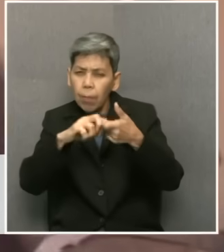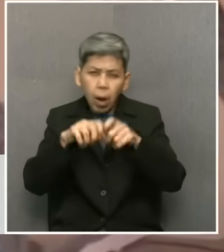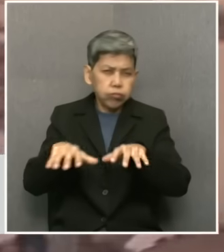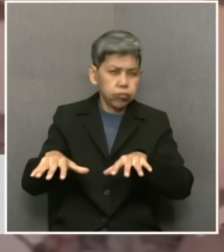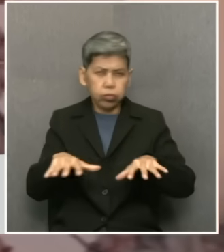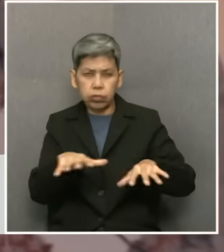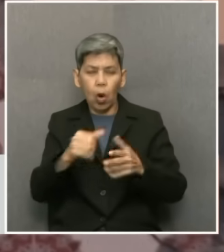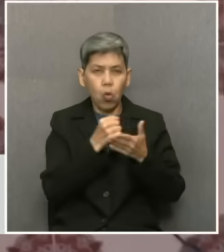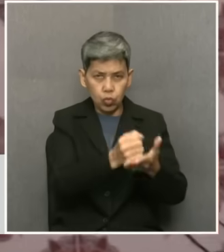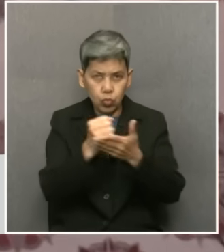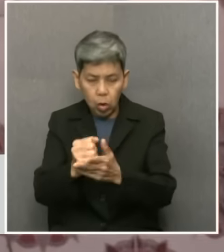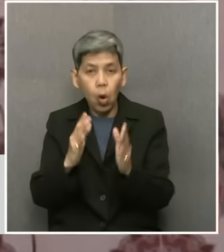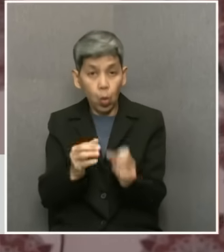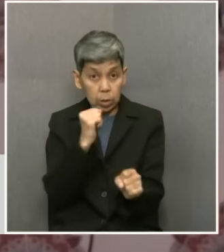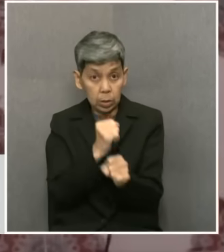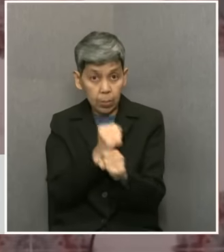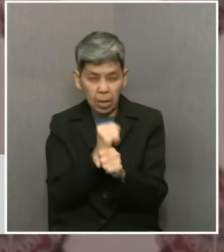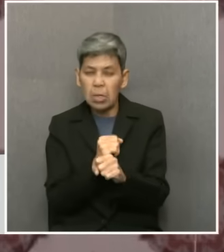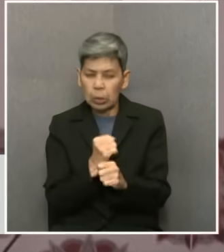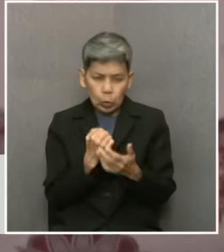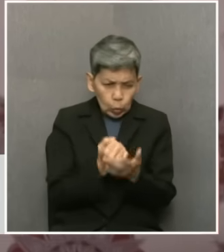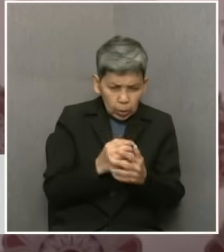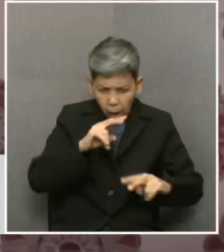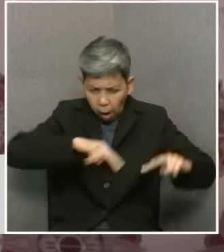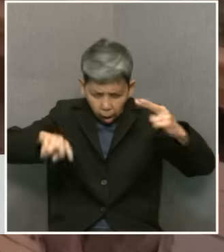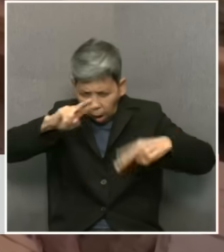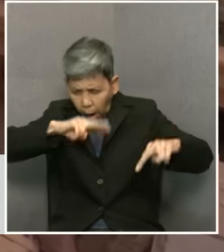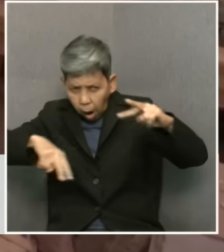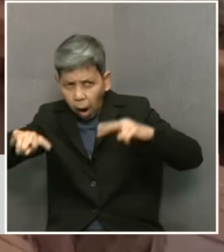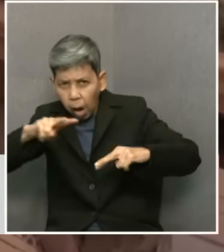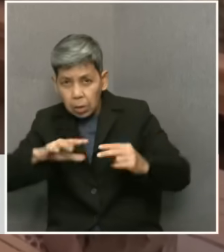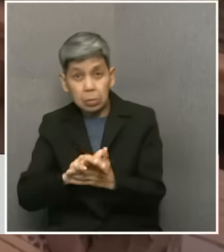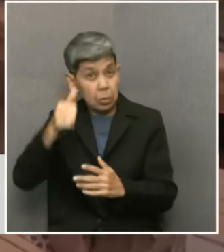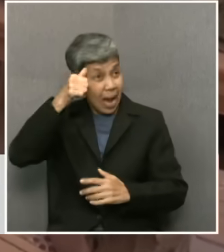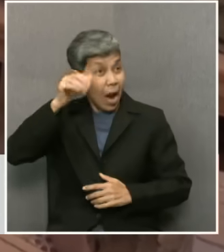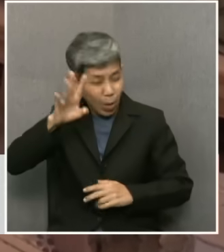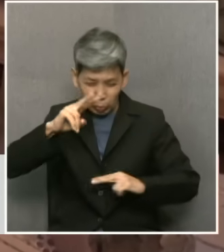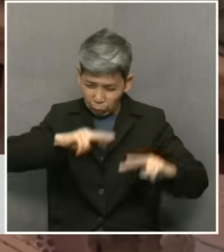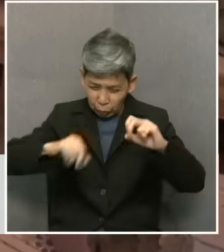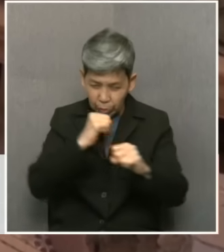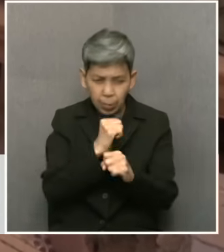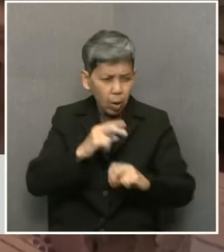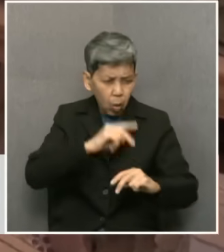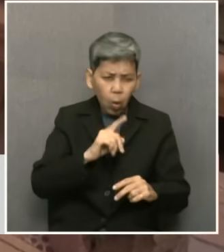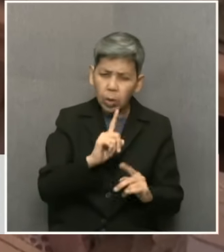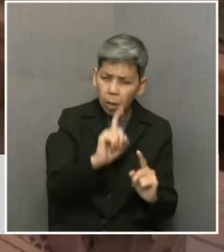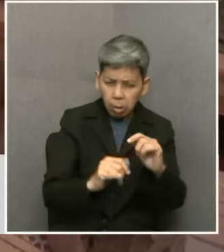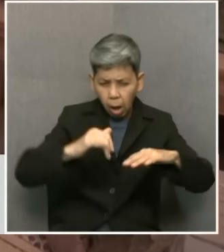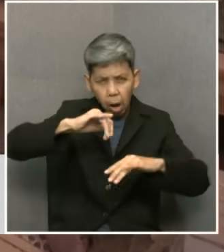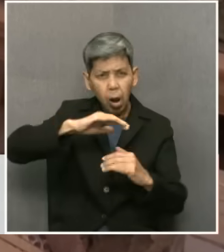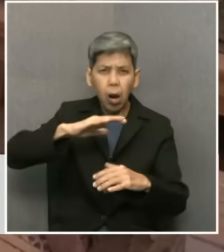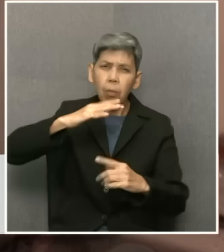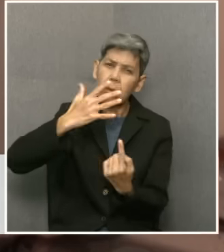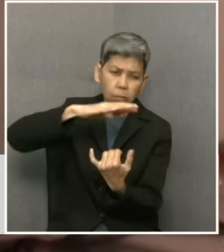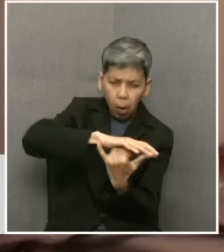ไหวด้านเจ้าหน้าที่กู้ภัยทำงานแข่งกับเวลาหลังแผ่นดินไหวผ่านไปแล้ว5วันค้นหาผู้รอดชีวิตที่ถูกทับใต้ซากป